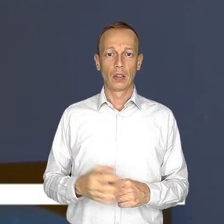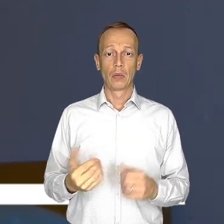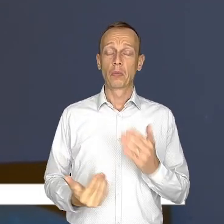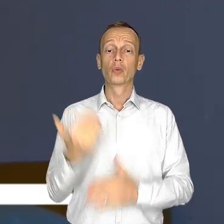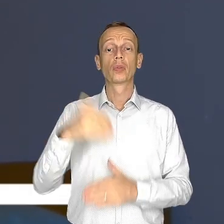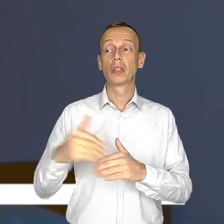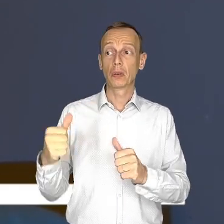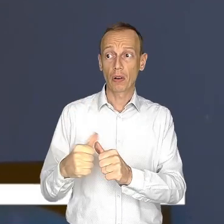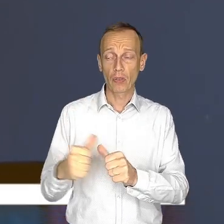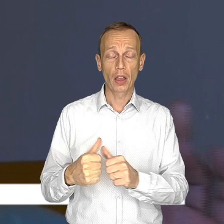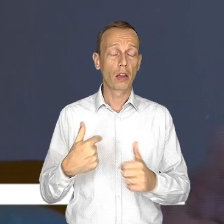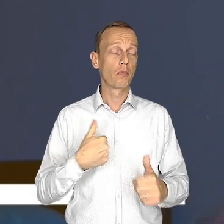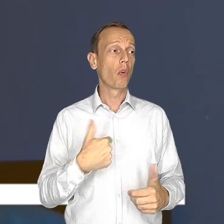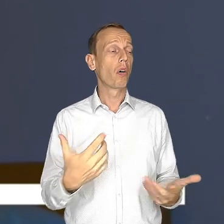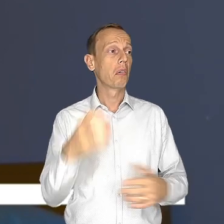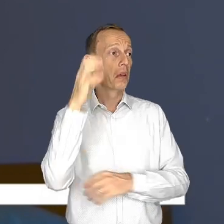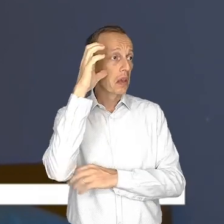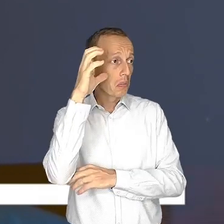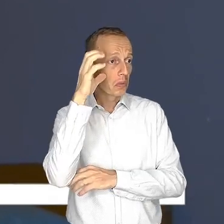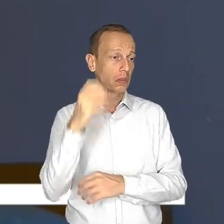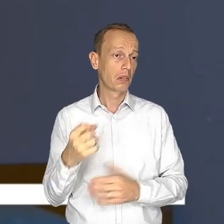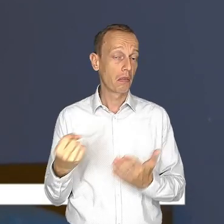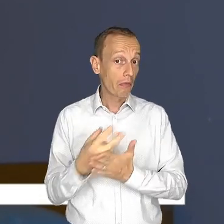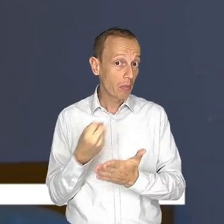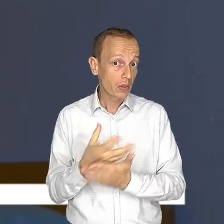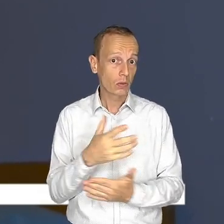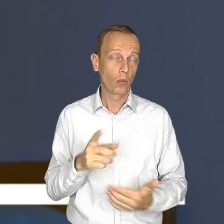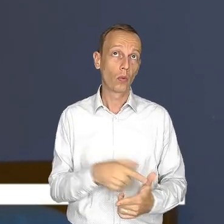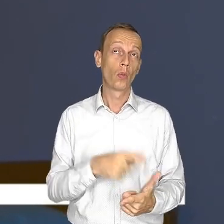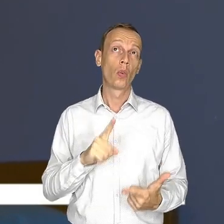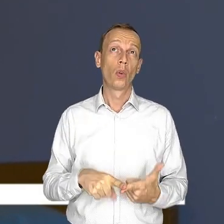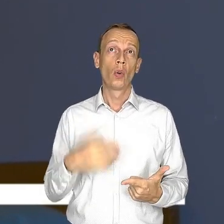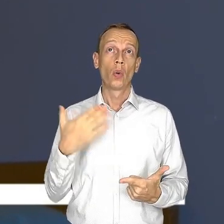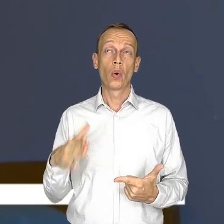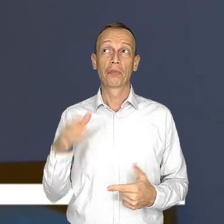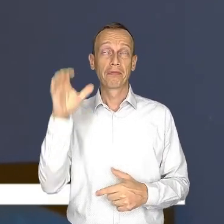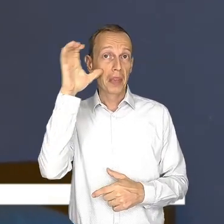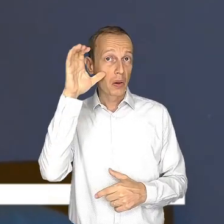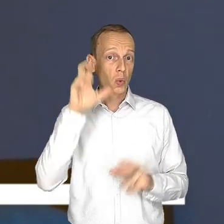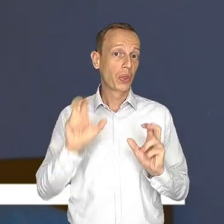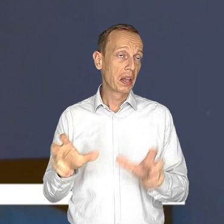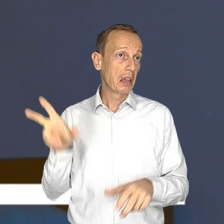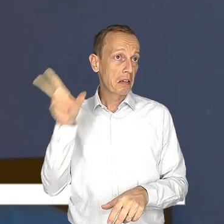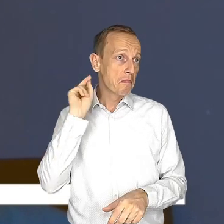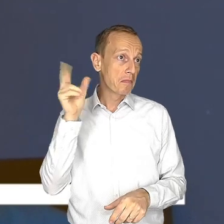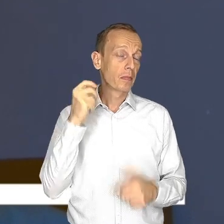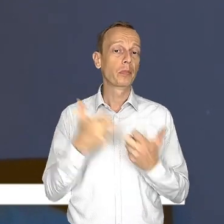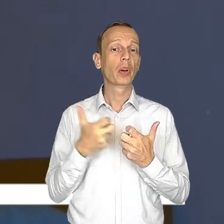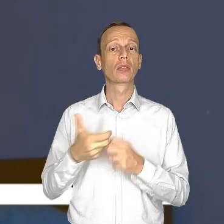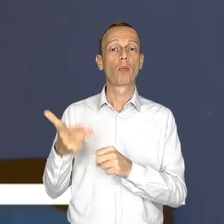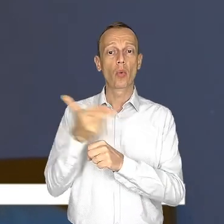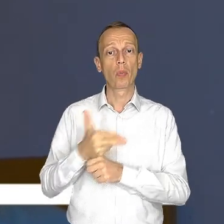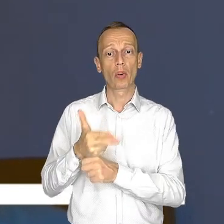je peux écouter les informations, je peux écouter tout ce qui se passe à la télé, comme par exemple